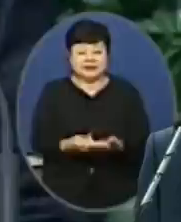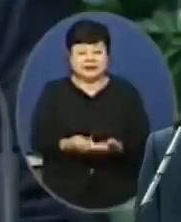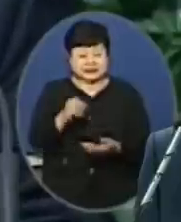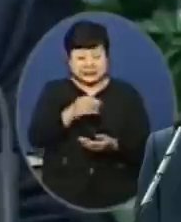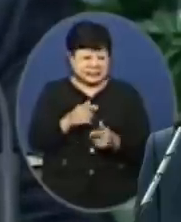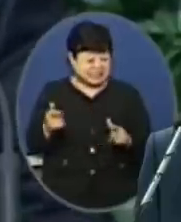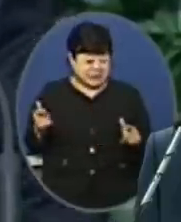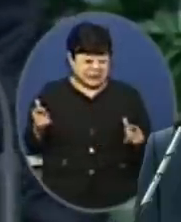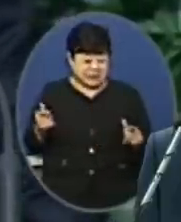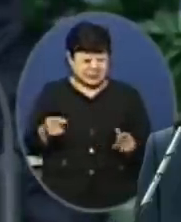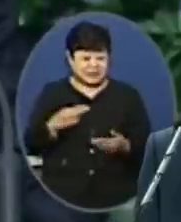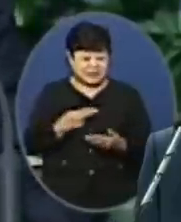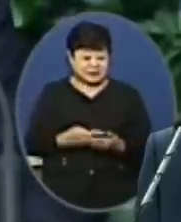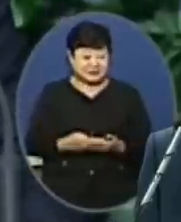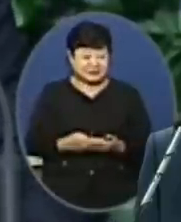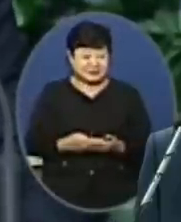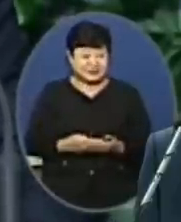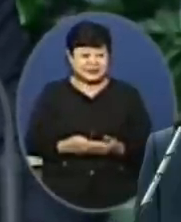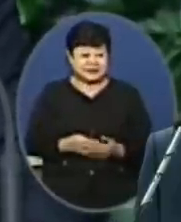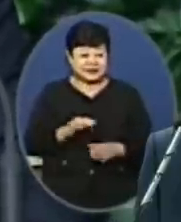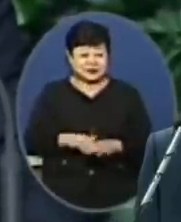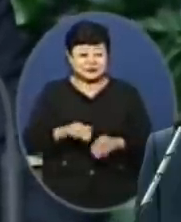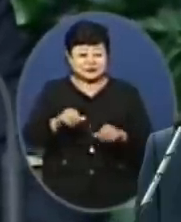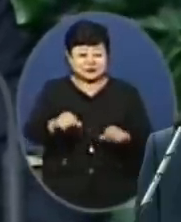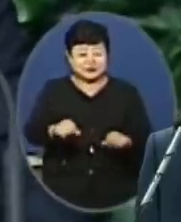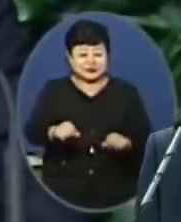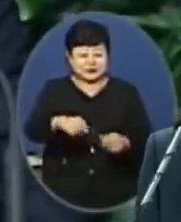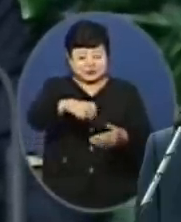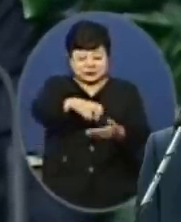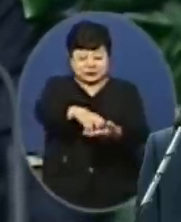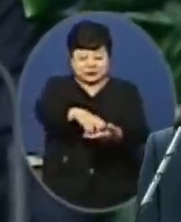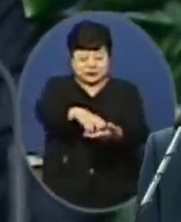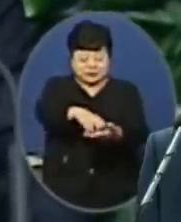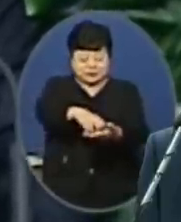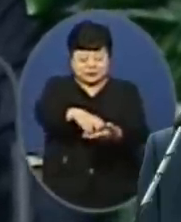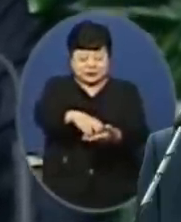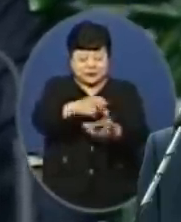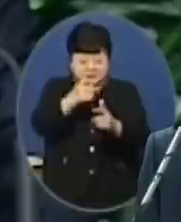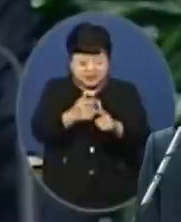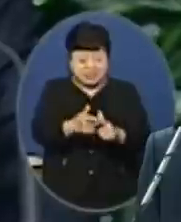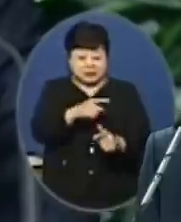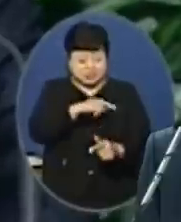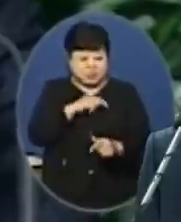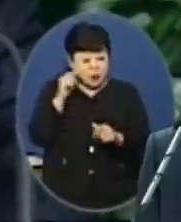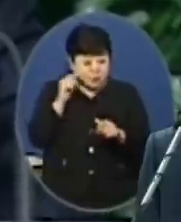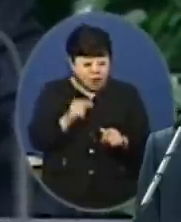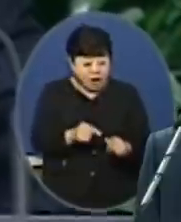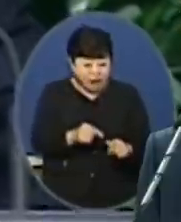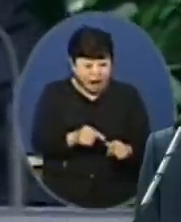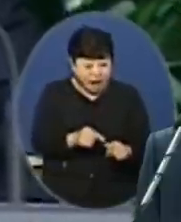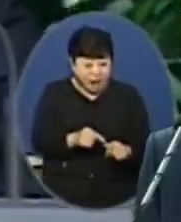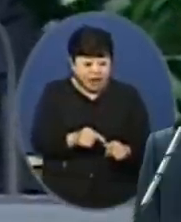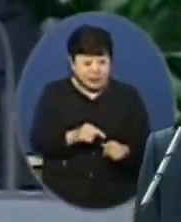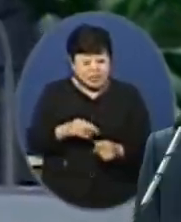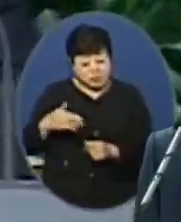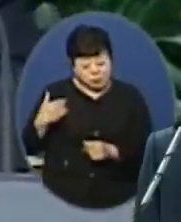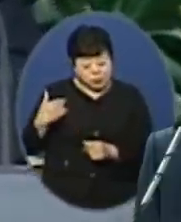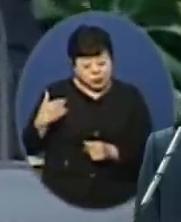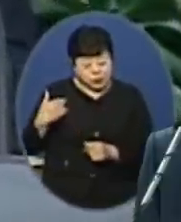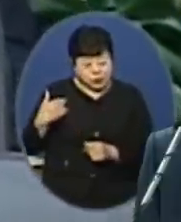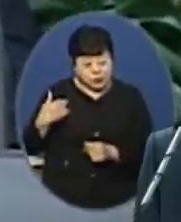않습니다. 침대에 가서 침대를 손을 잡고 꿇어 앉아가지고서 나사렛 예수 이름으로 명하느니 나도 모르는 사이에